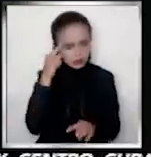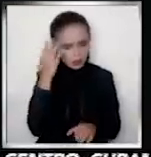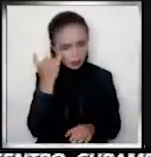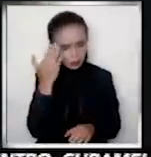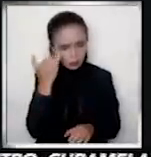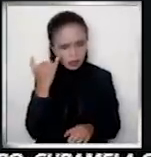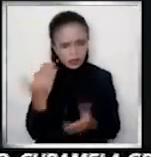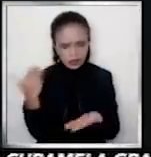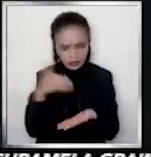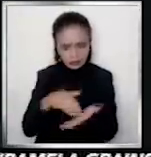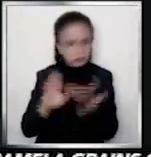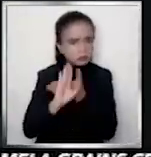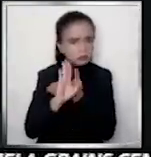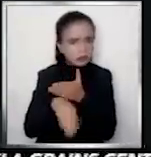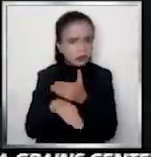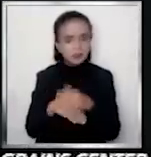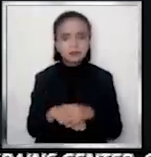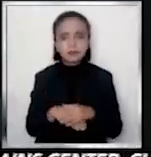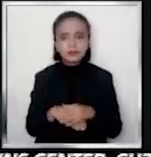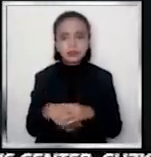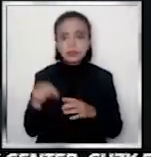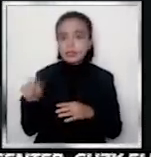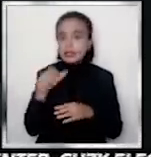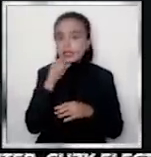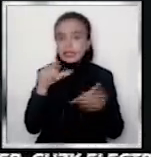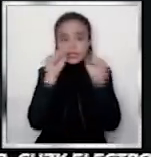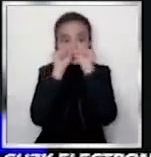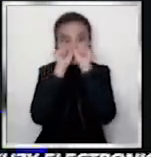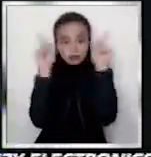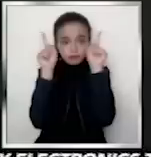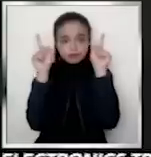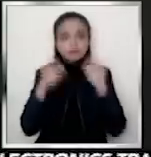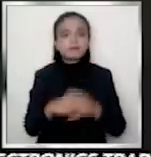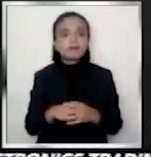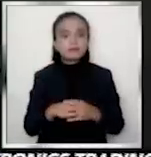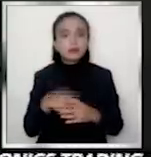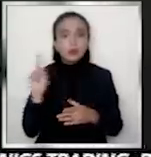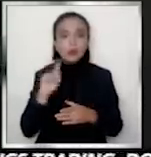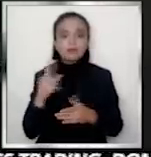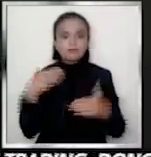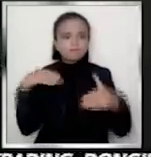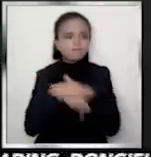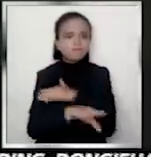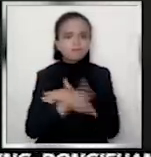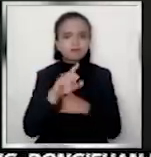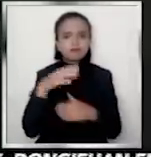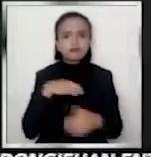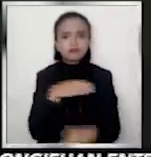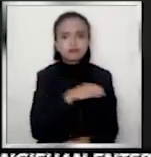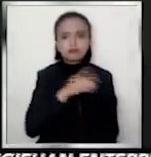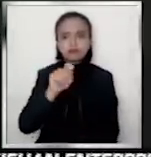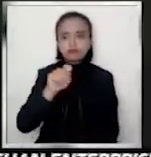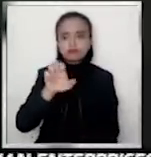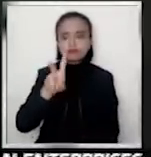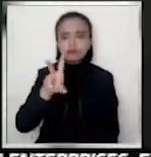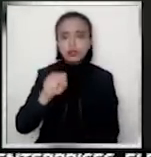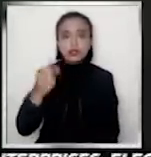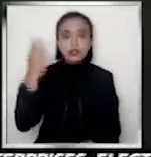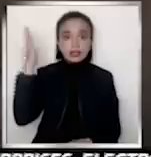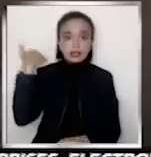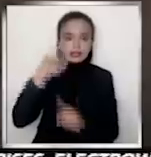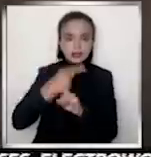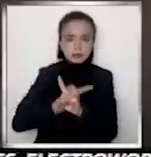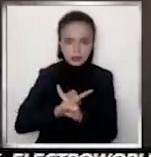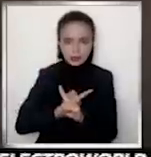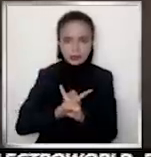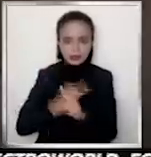recycling. Hindi naman daw sila nagulat nang i-raid ang mga bahay ng kongresista. Noong nakaraang buwan pa raw sila nakatanggap ng impormasyong mangyayari